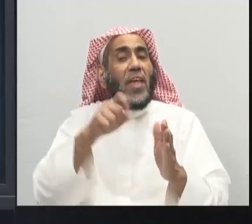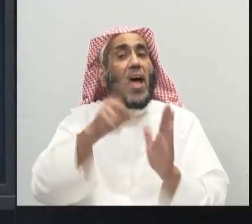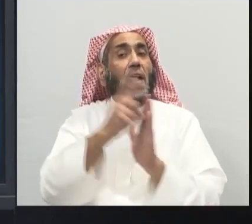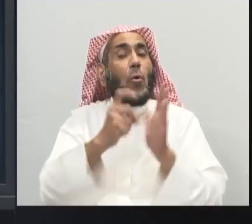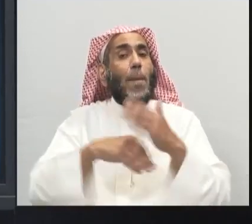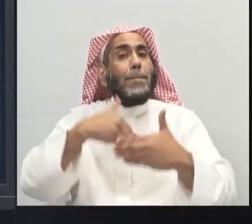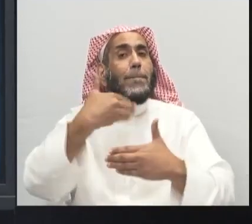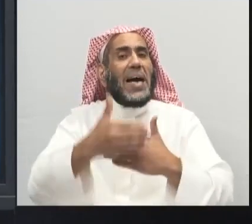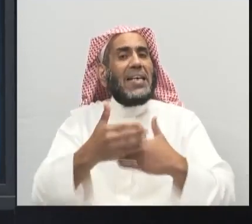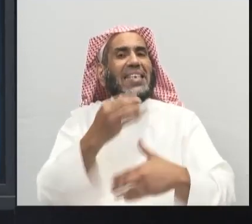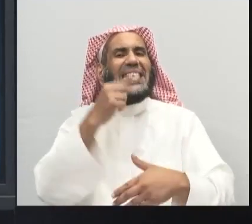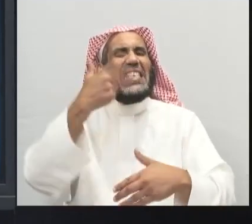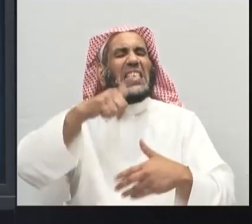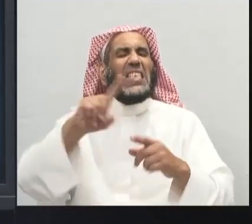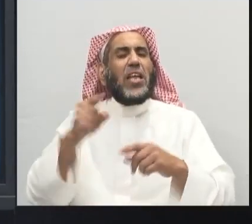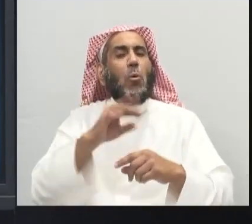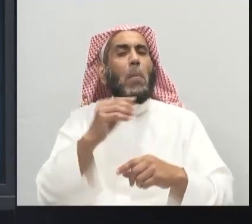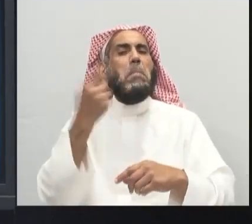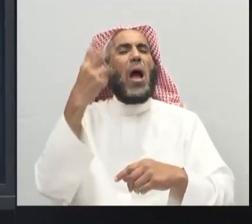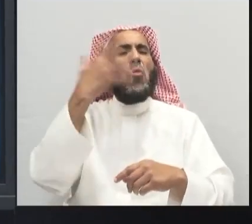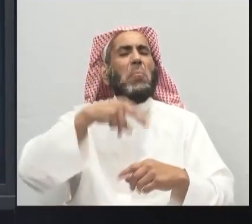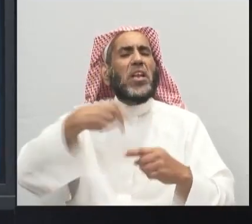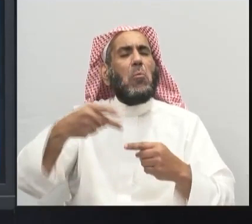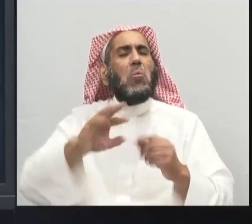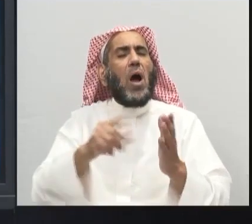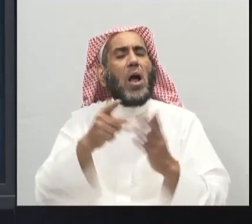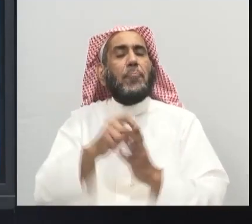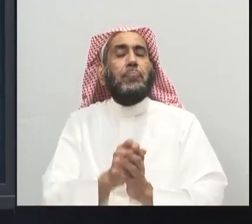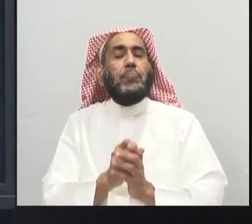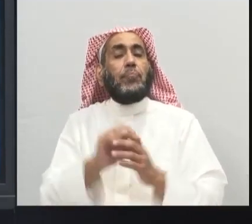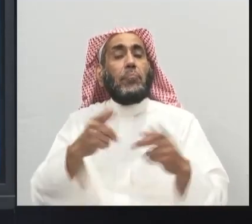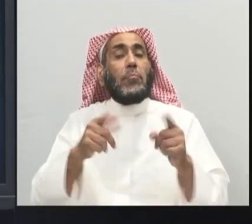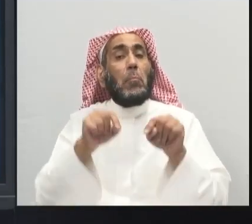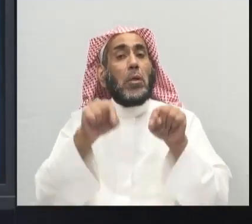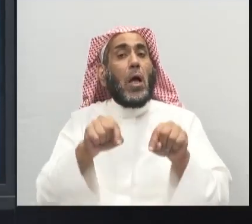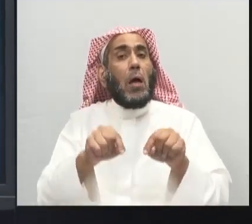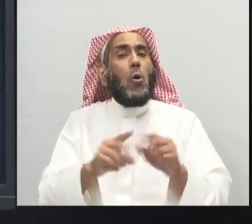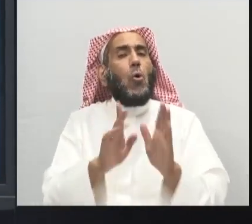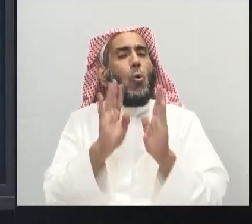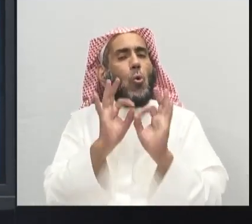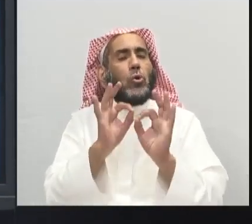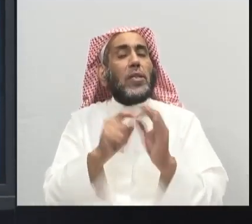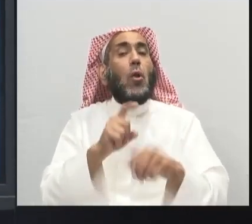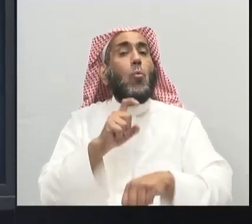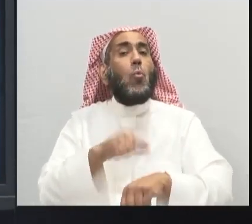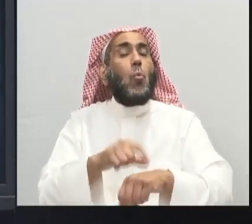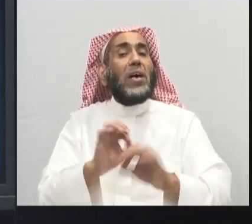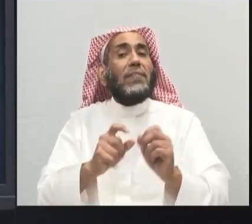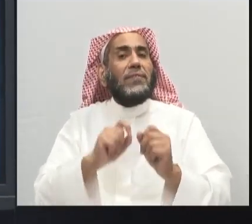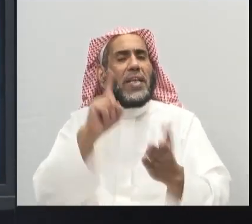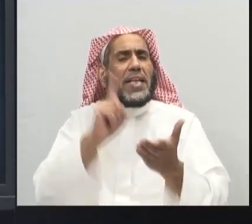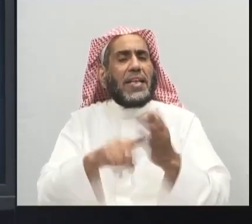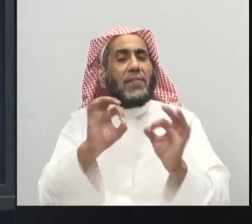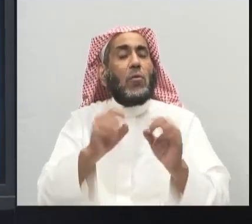بعد 90 يوما 180 يوما وهكذا فما دام انه قد حدد الوقت في نفاذه